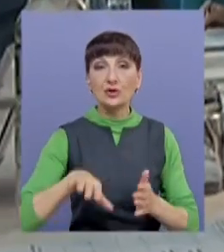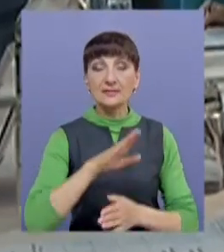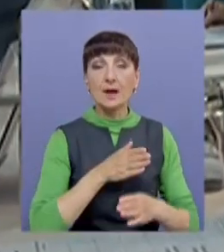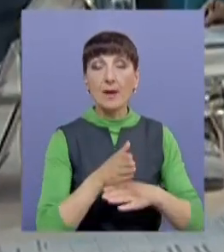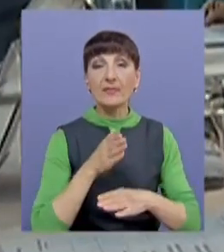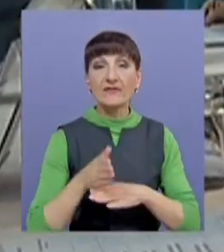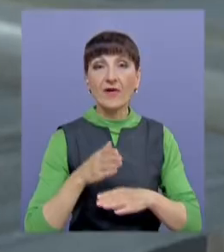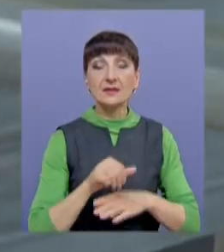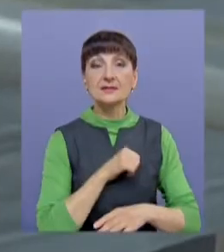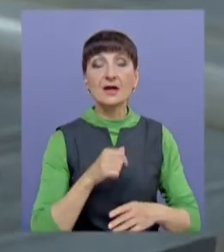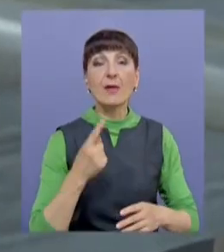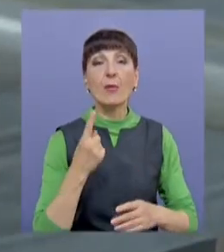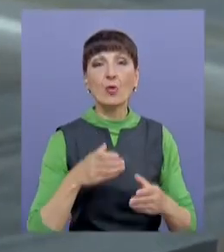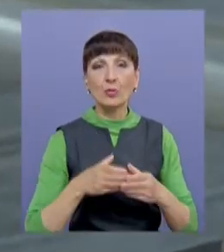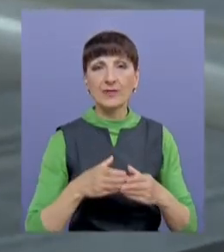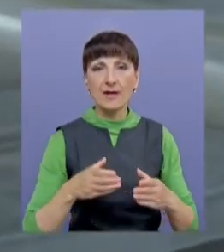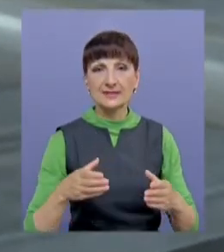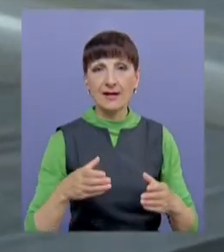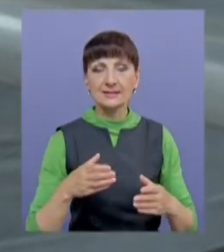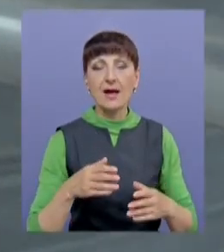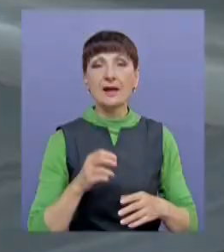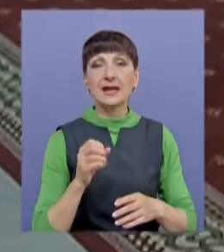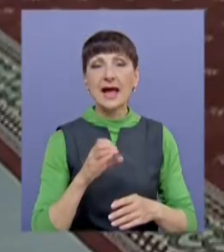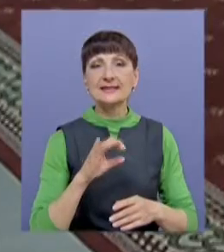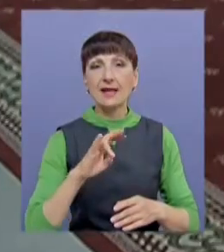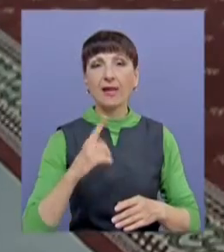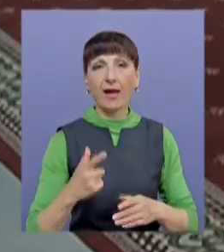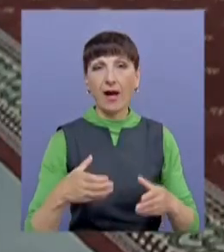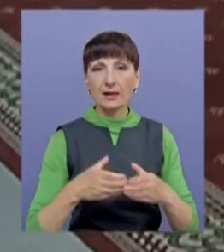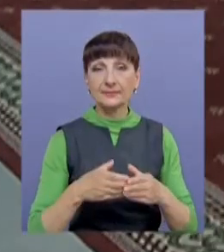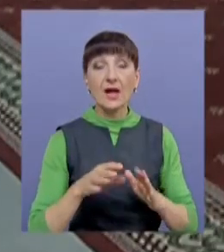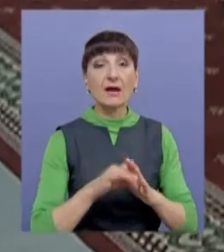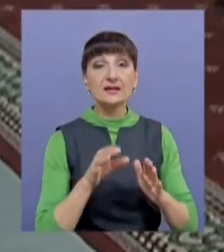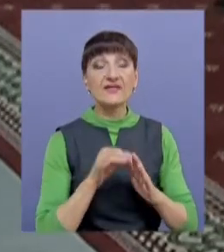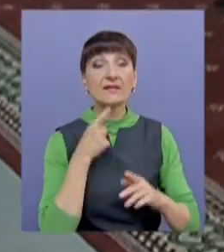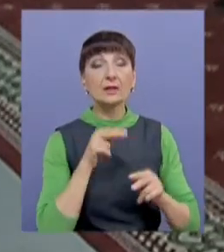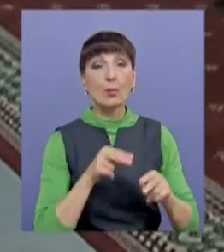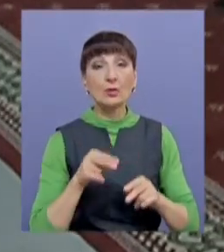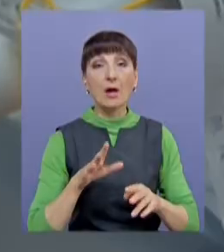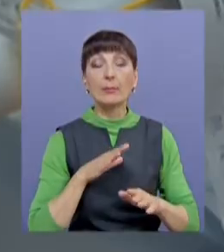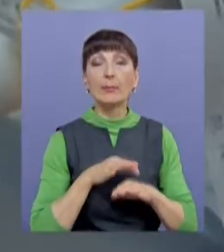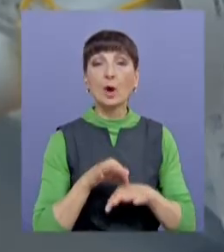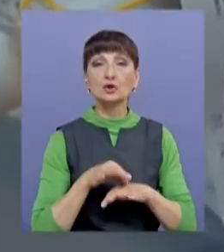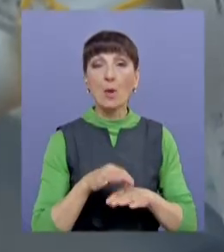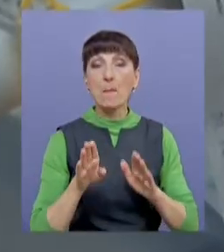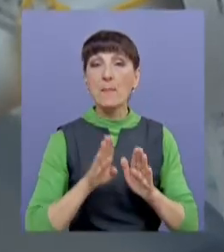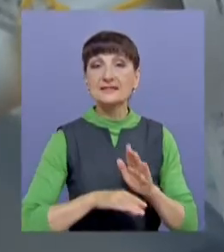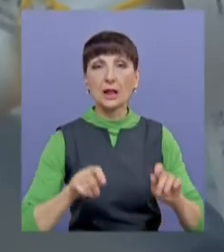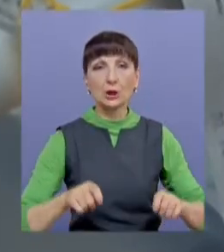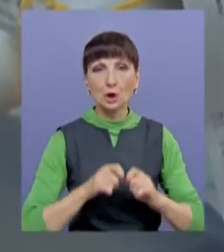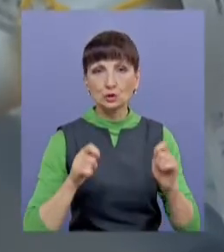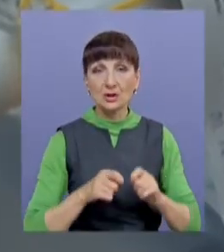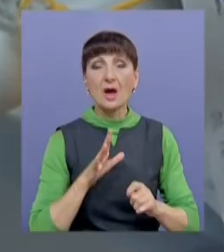одна из самых внушительных делегаций – это миссия стран СНГ. Голосование, говорят наблюдатели, прошло прозрачно и без нарушений. Были